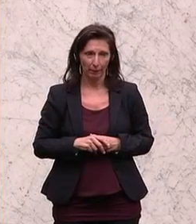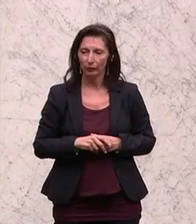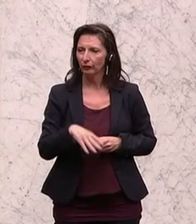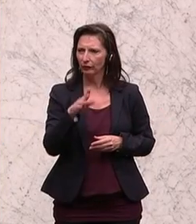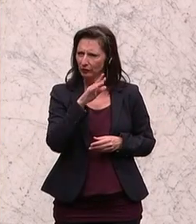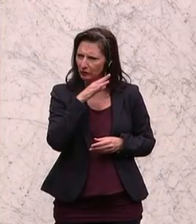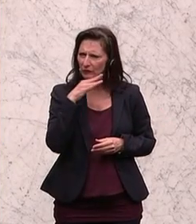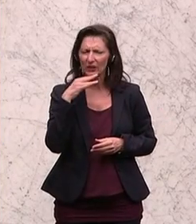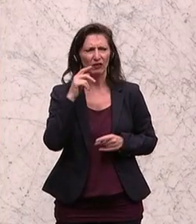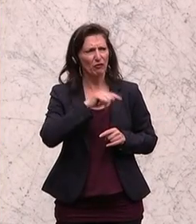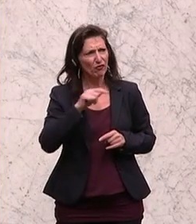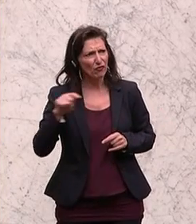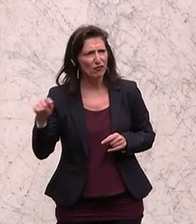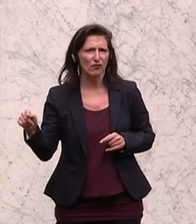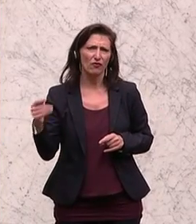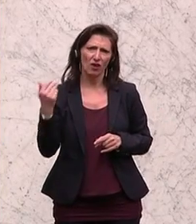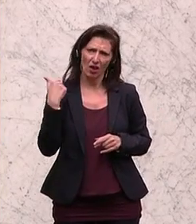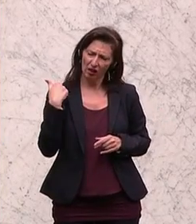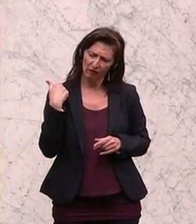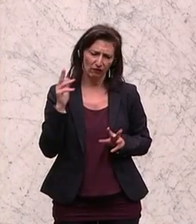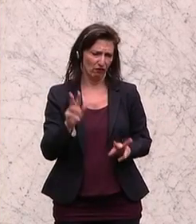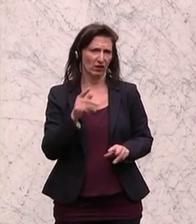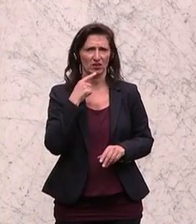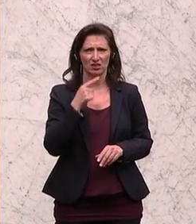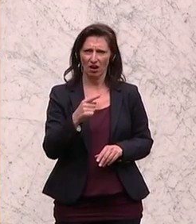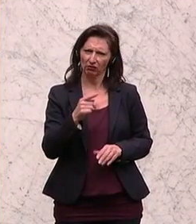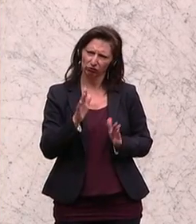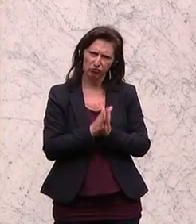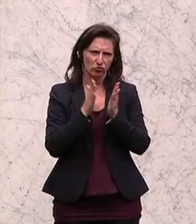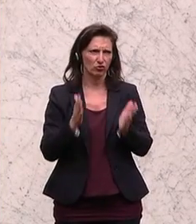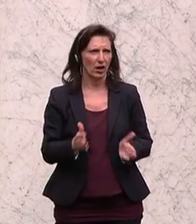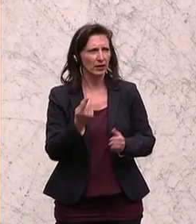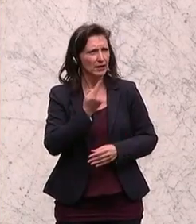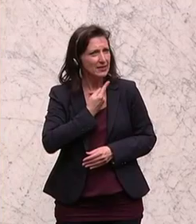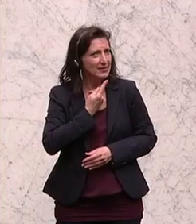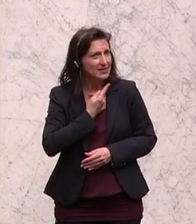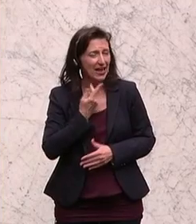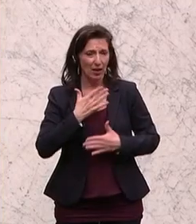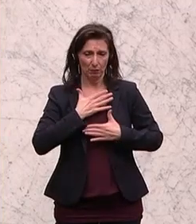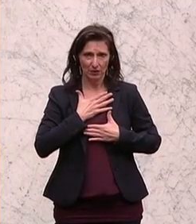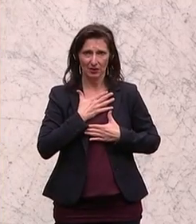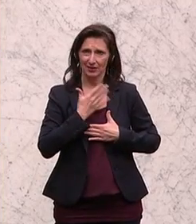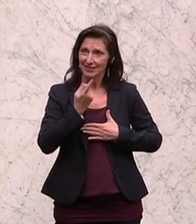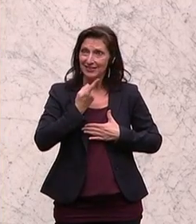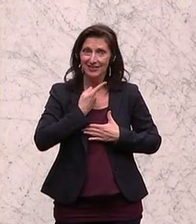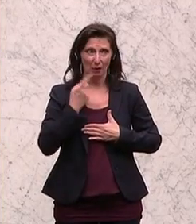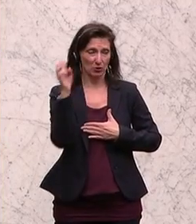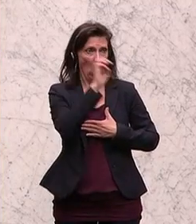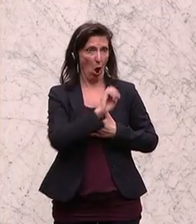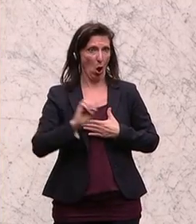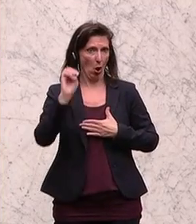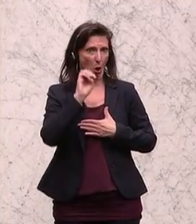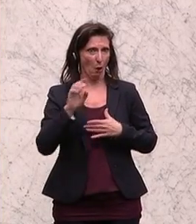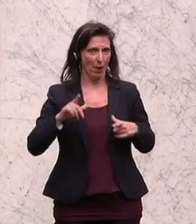Viele von uns haben das sehr bedauert und wir bedauern es. Auch ich persönlich als Europäerin bedauere